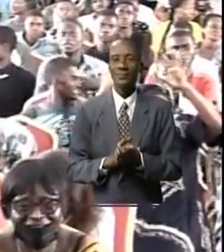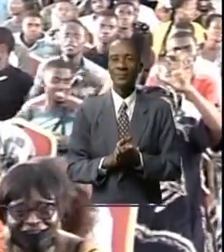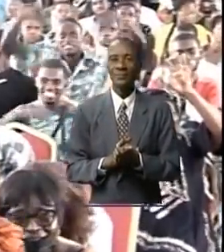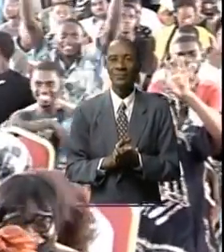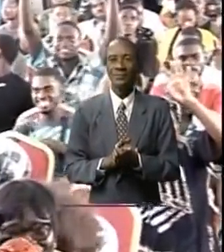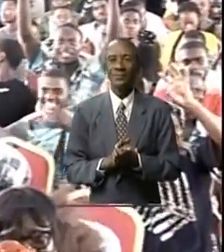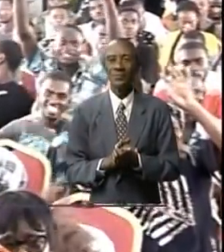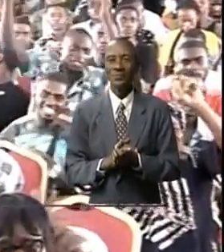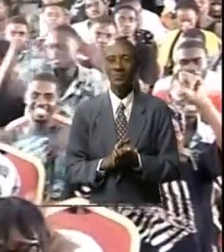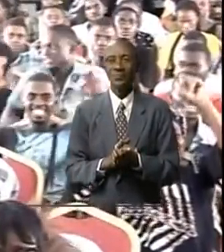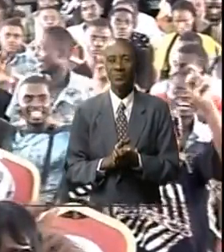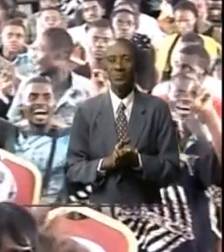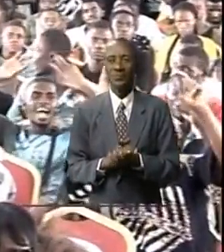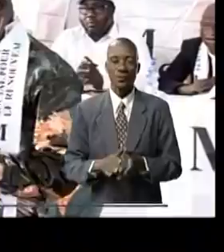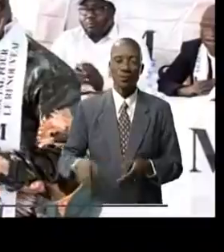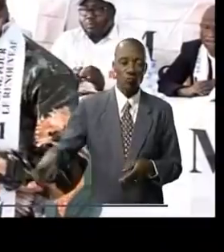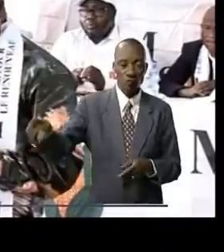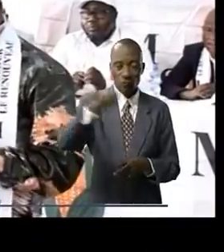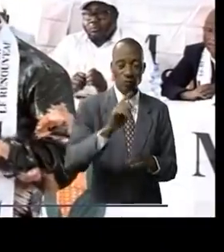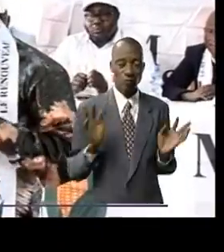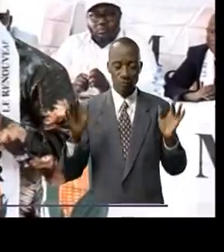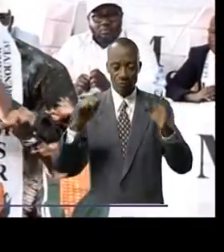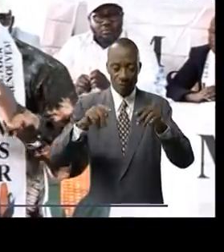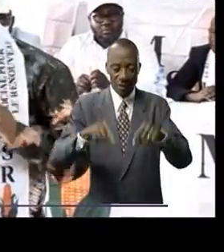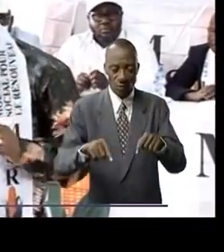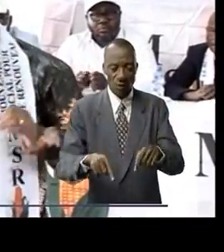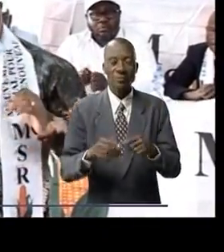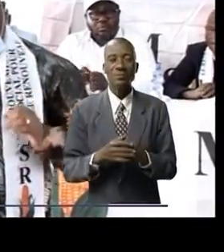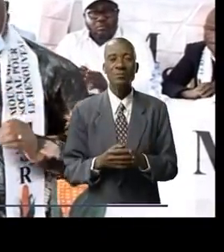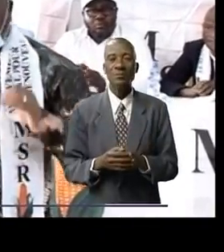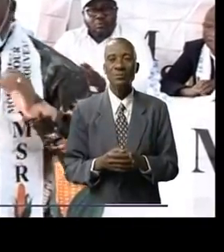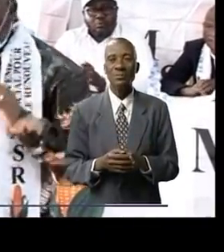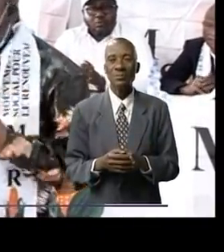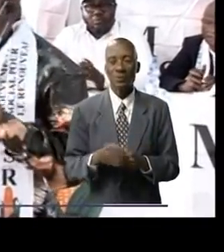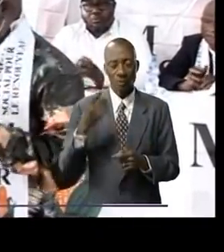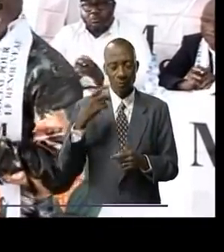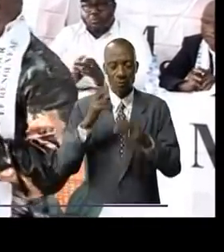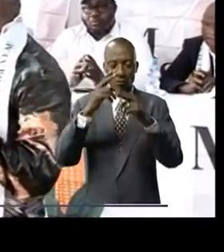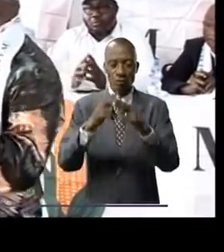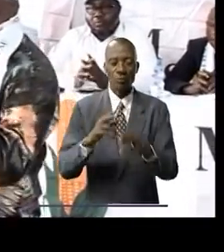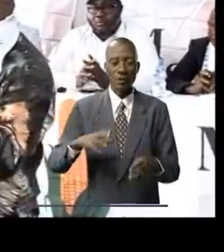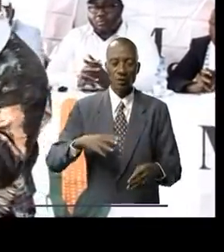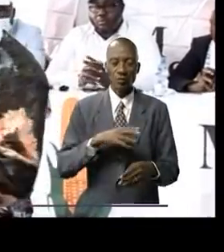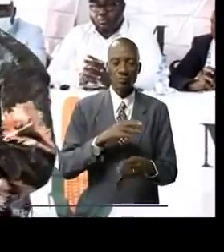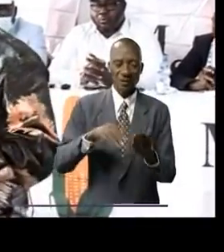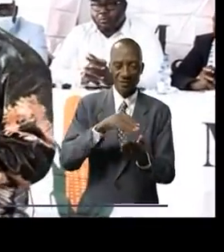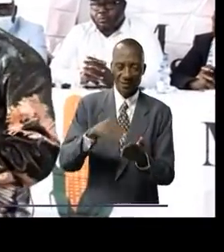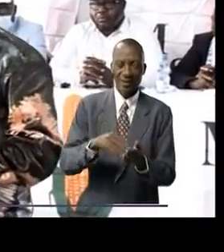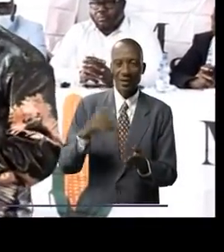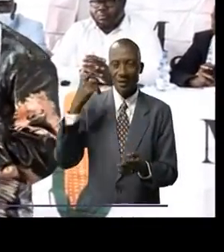Vous êtes donc réunis aujourd'hui pour installer le comité fédéral du mouvement social pour le